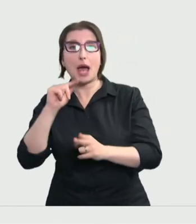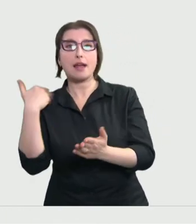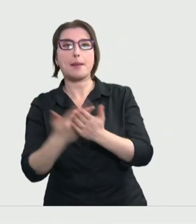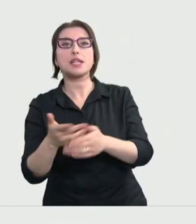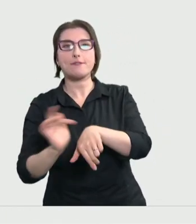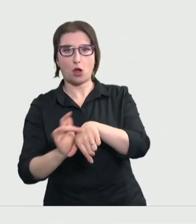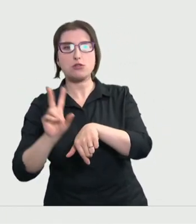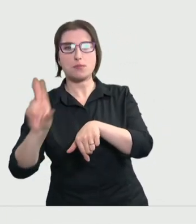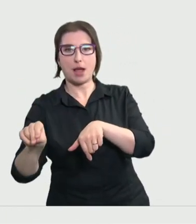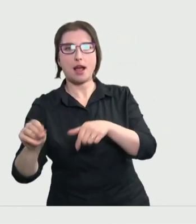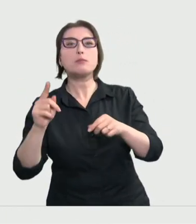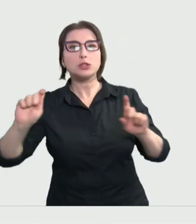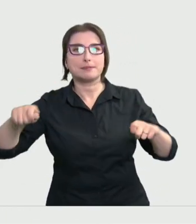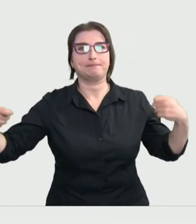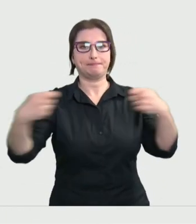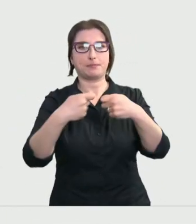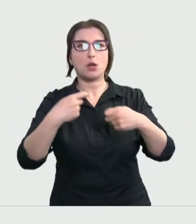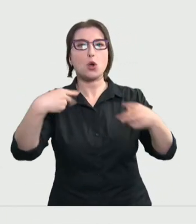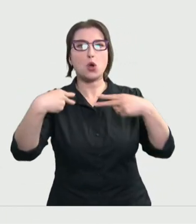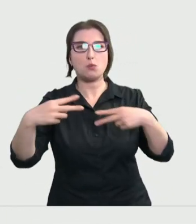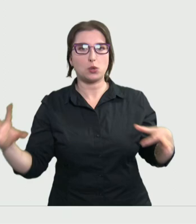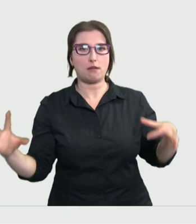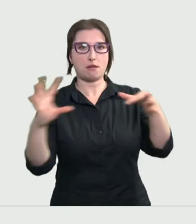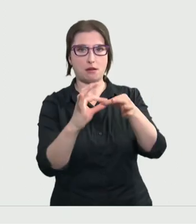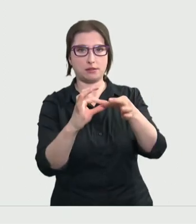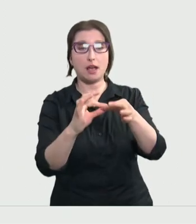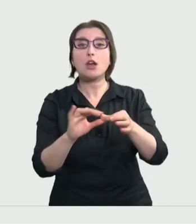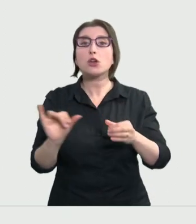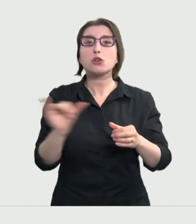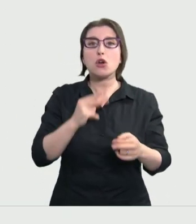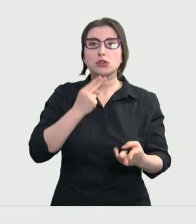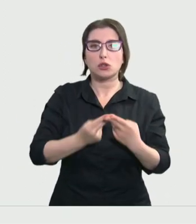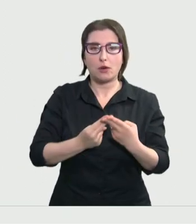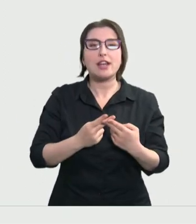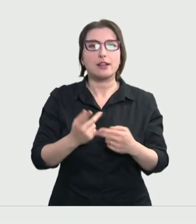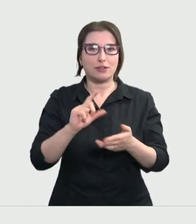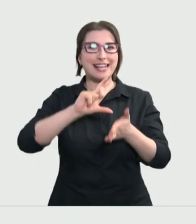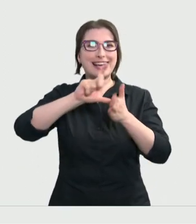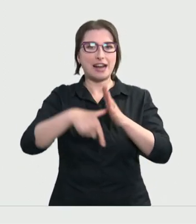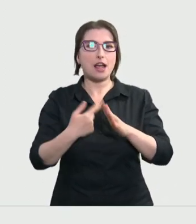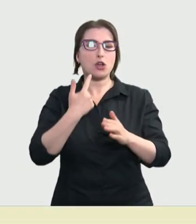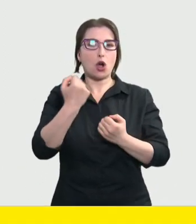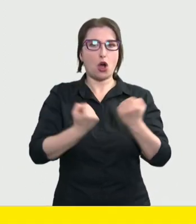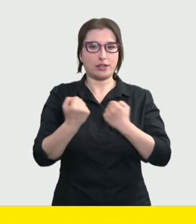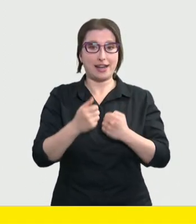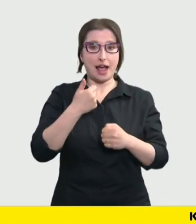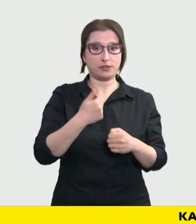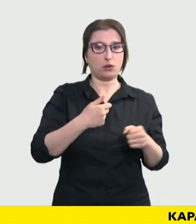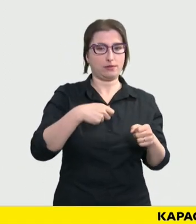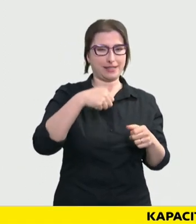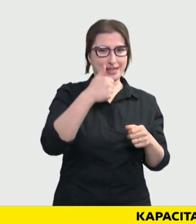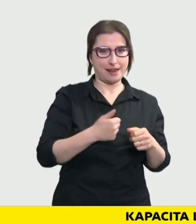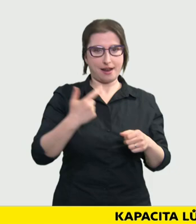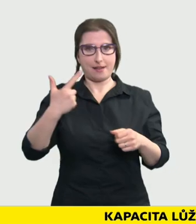lůžkovou kapacitu. Klíčová role je krajského koordinátora 1, koordinátora 2, kteří si vymění ty